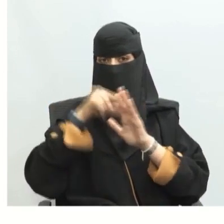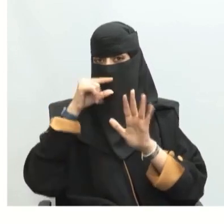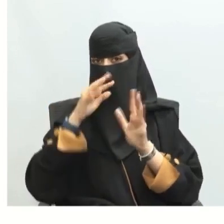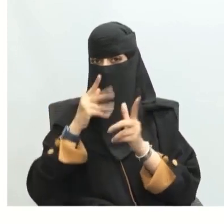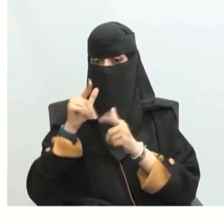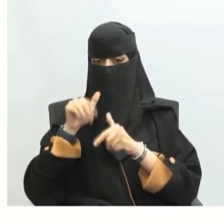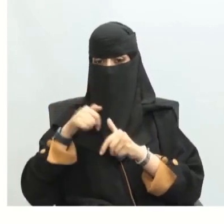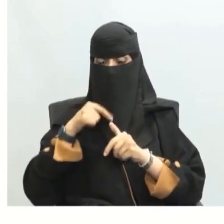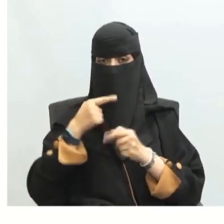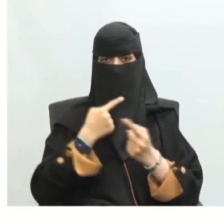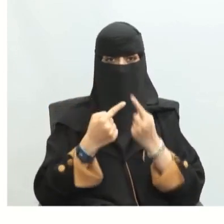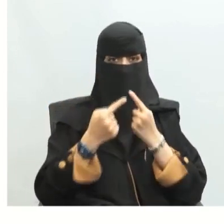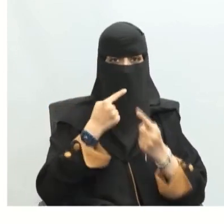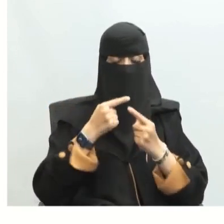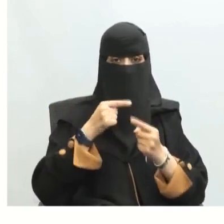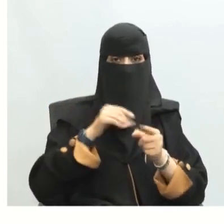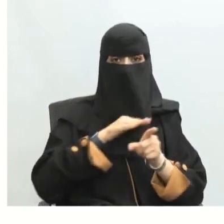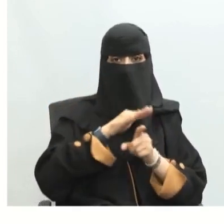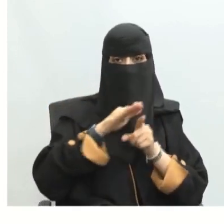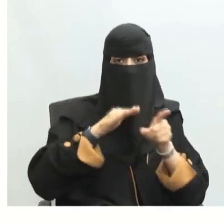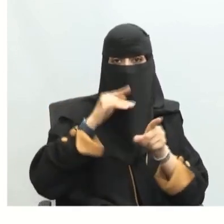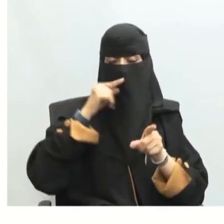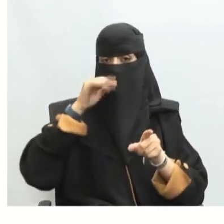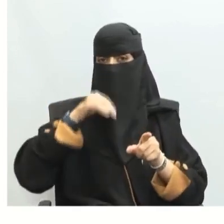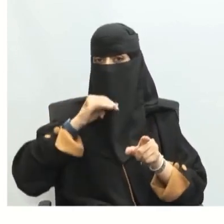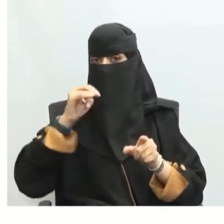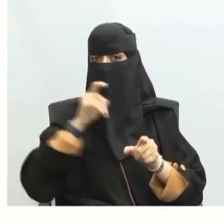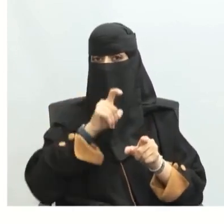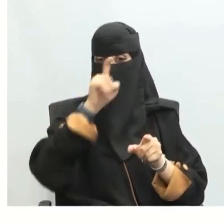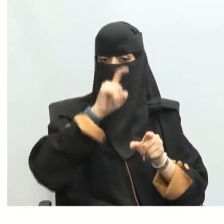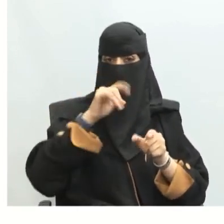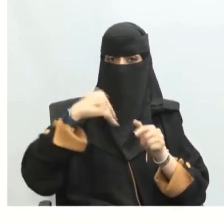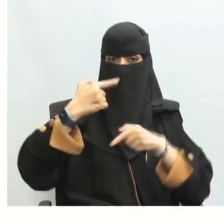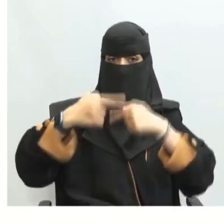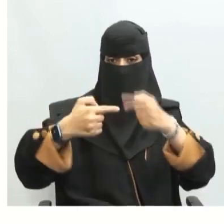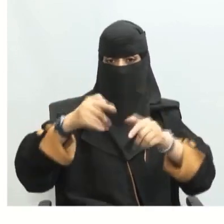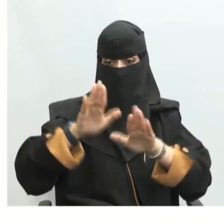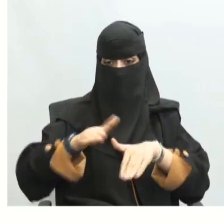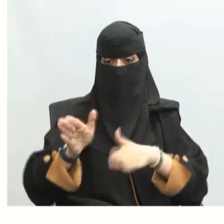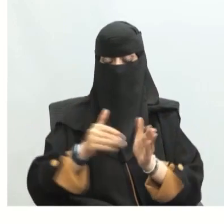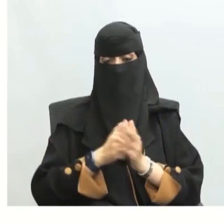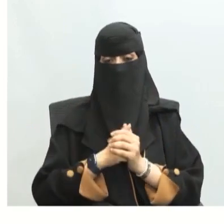بعنوان الحوار الوطني ونجيب على الاسئله التاليه